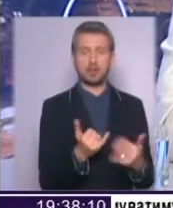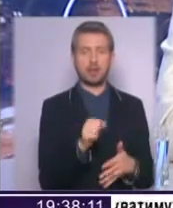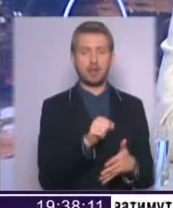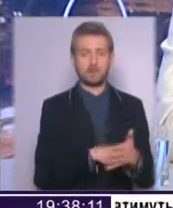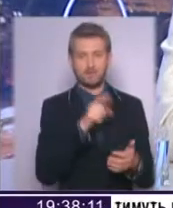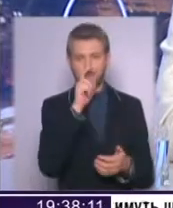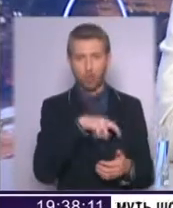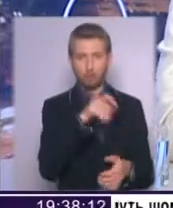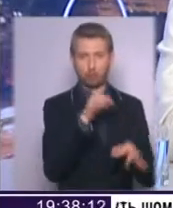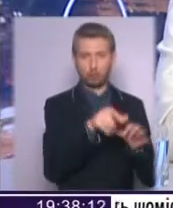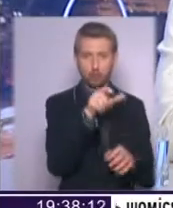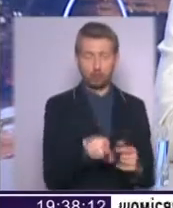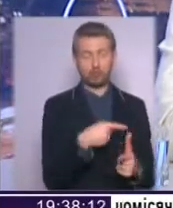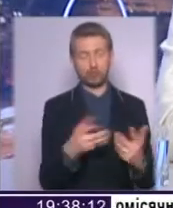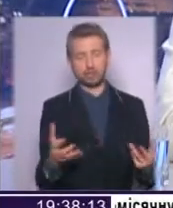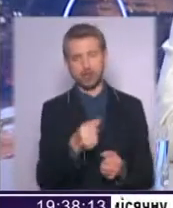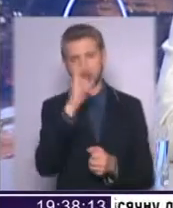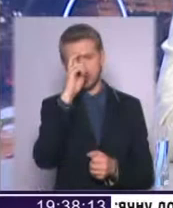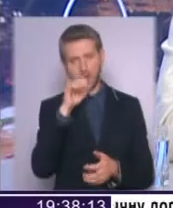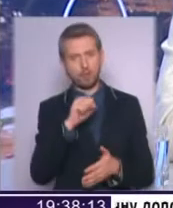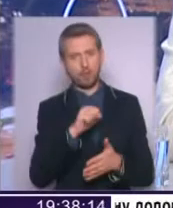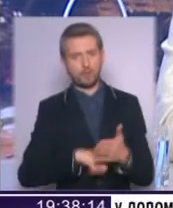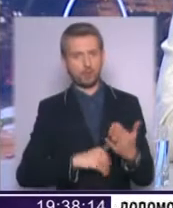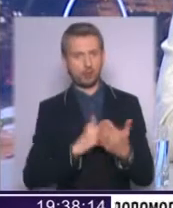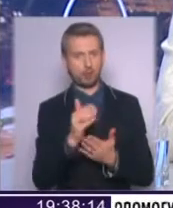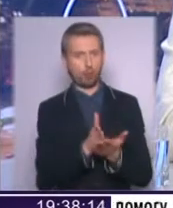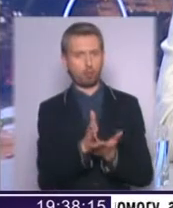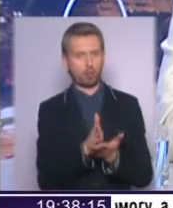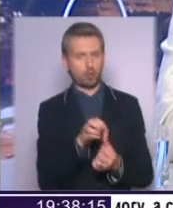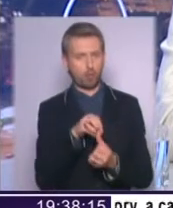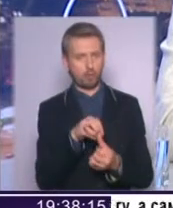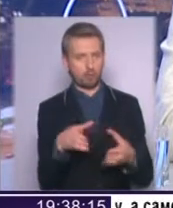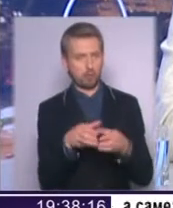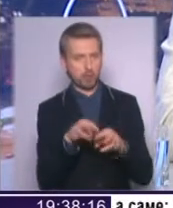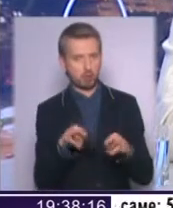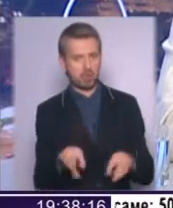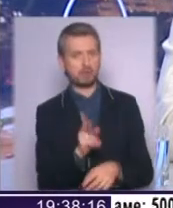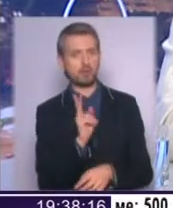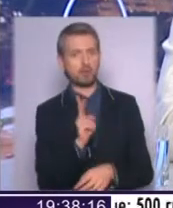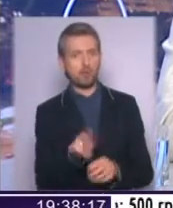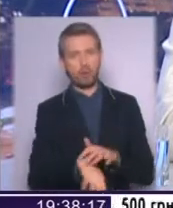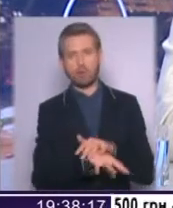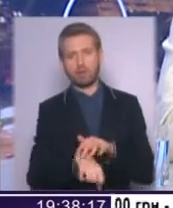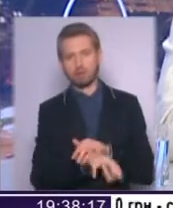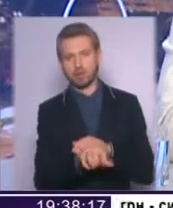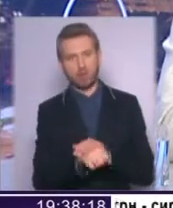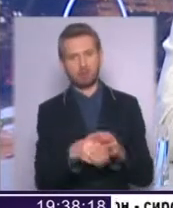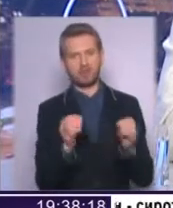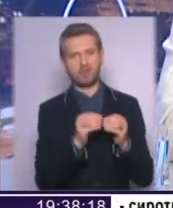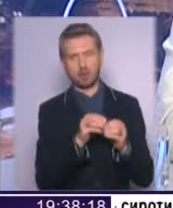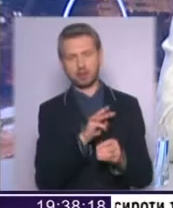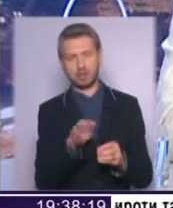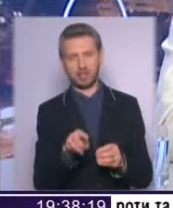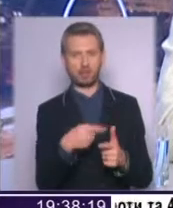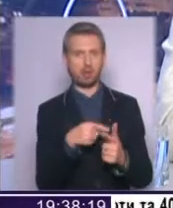нерядивого судді, чи рятувати державу від високопосадовця Кабінету міністрів, який розкрадає там десятки мільйонів або